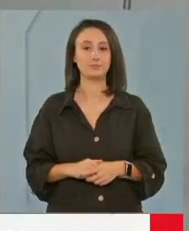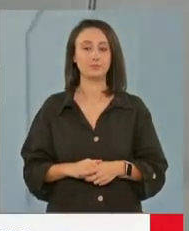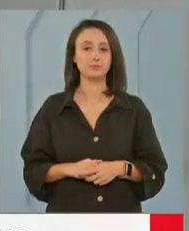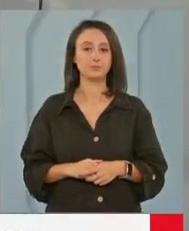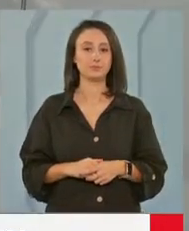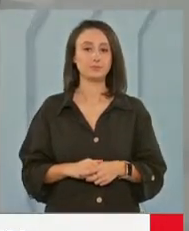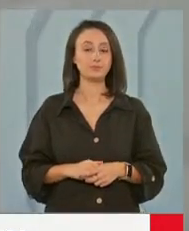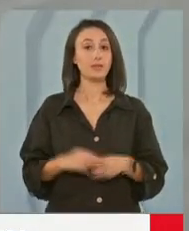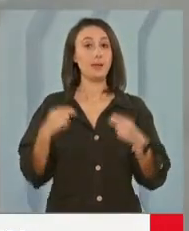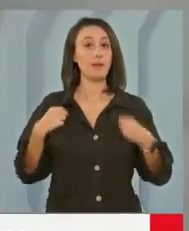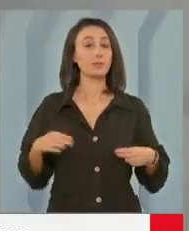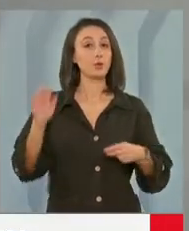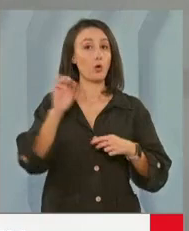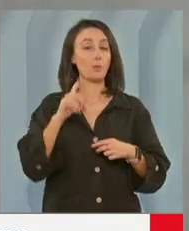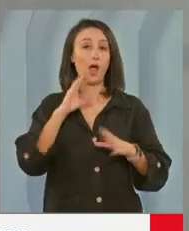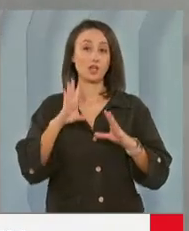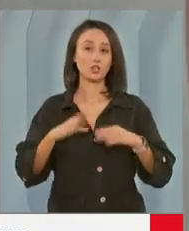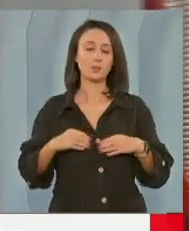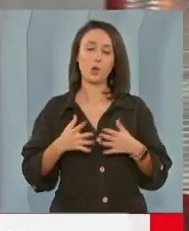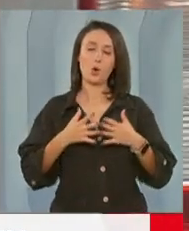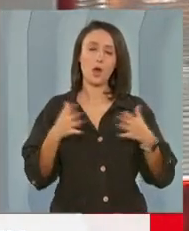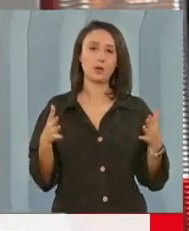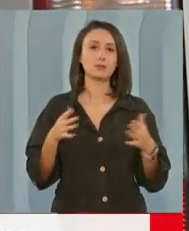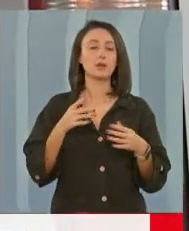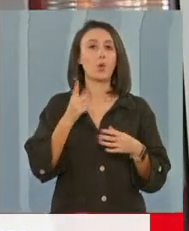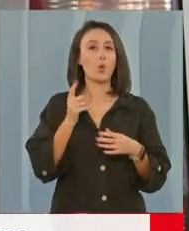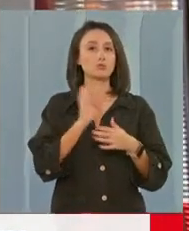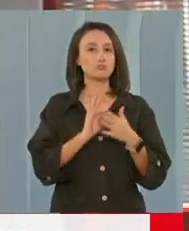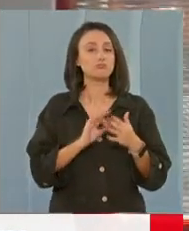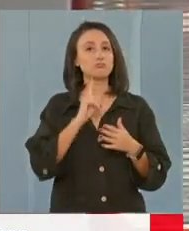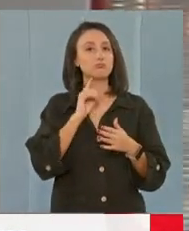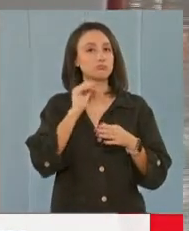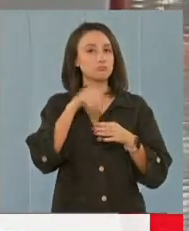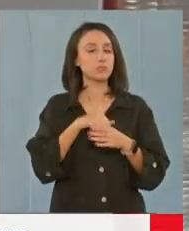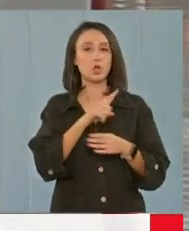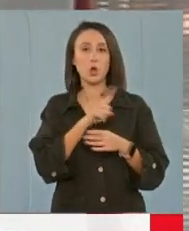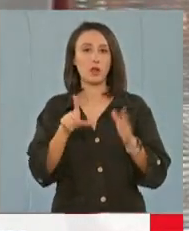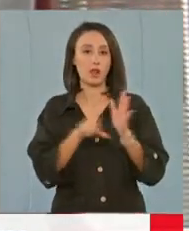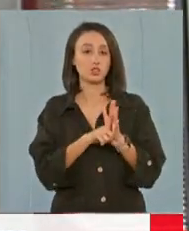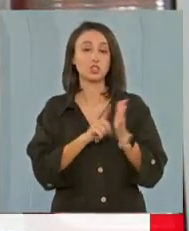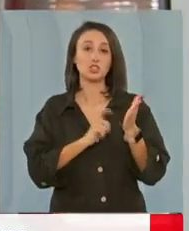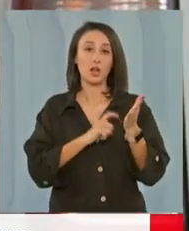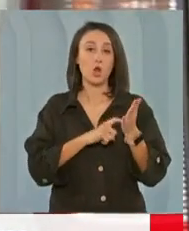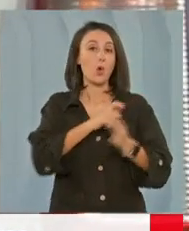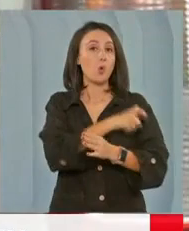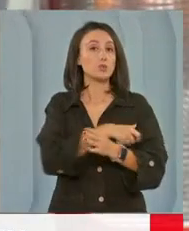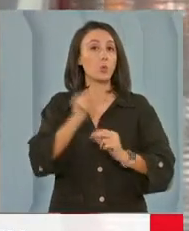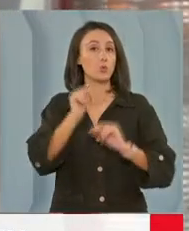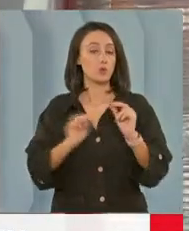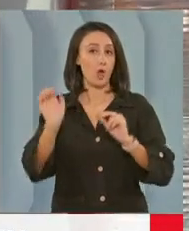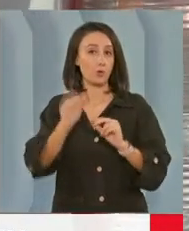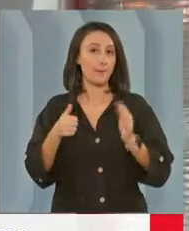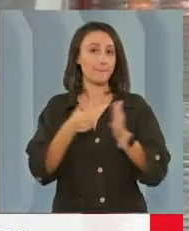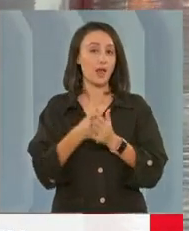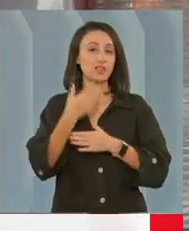Schengen. Parlamentul European a adoptat cu o largă majoritate o rezoluție non-legislativă în care cere Consiliului Uniunii Europene ca